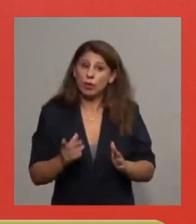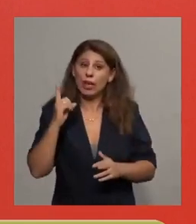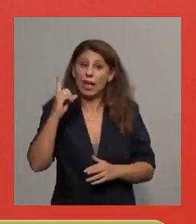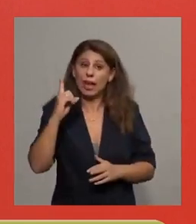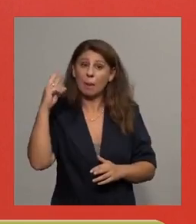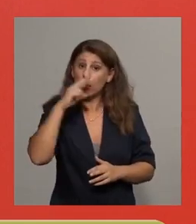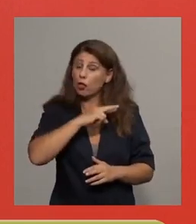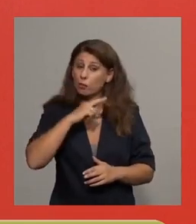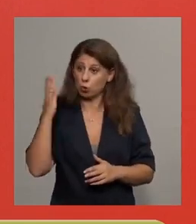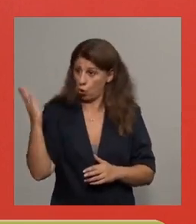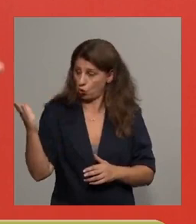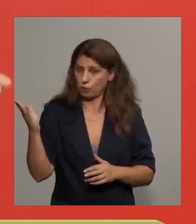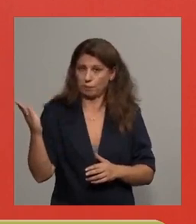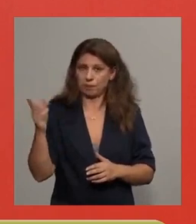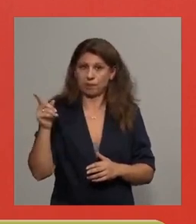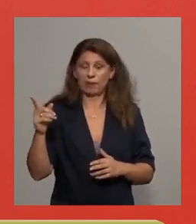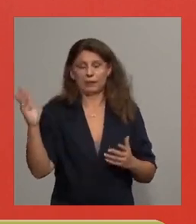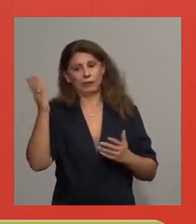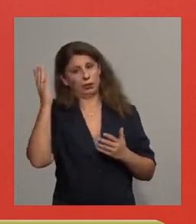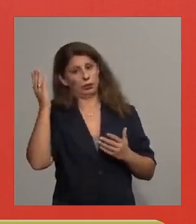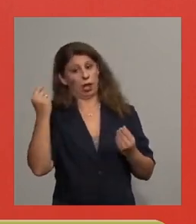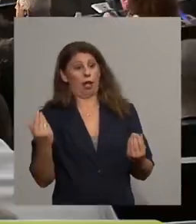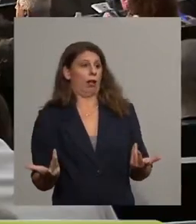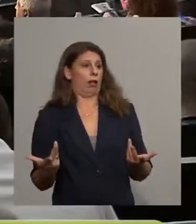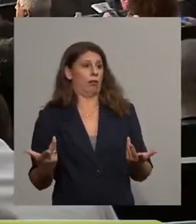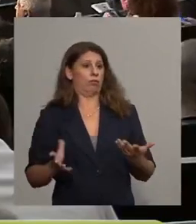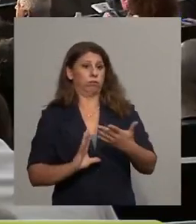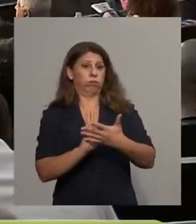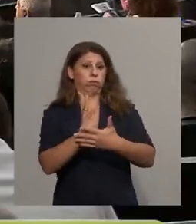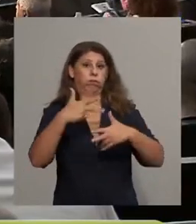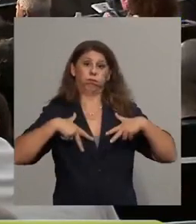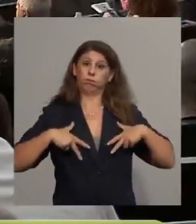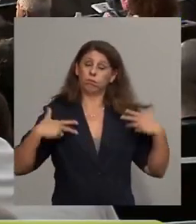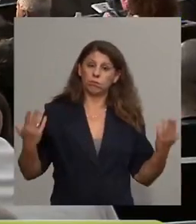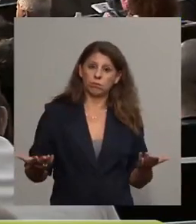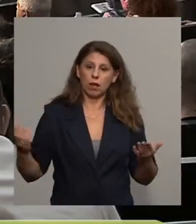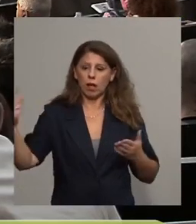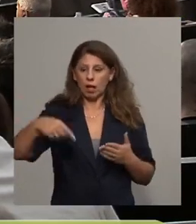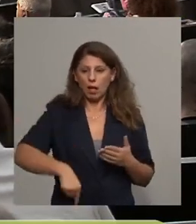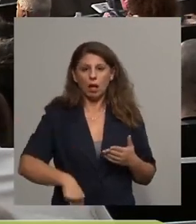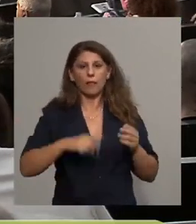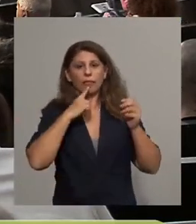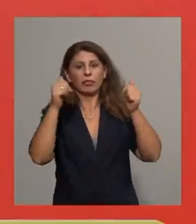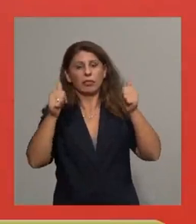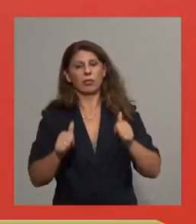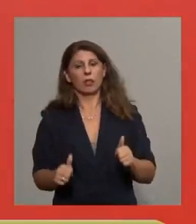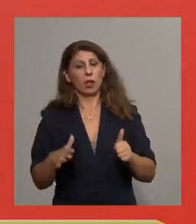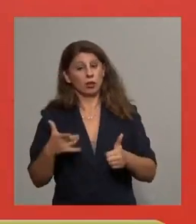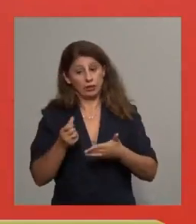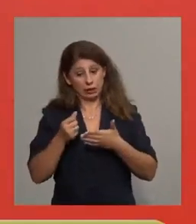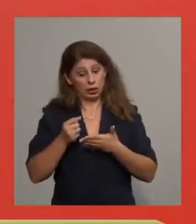ένας πρωθυπουργός ενός τάχα ευνομούμενου κράτους να έρχεται και να εξαγγέλει ως